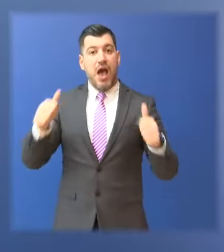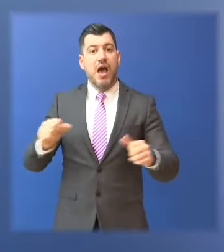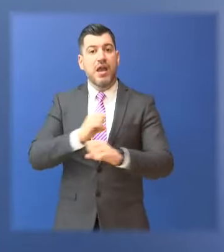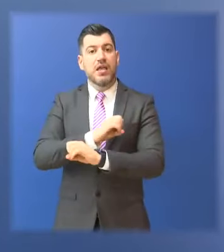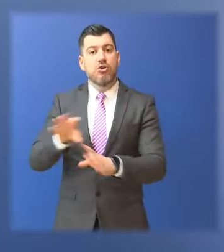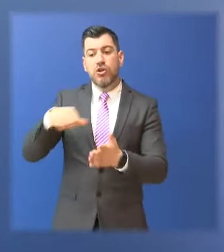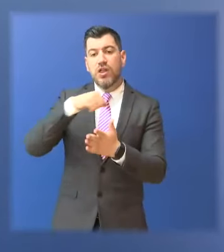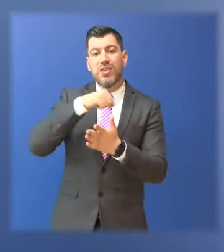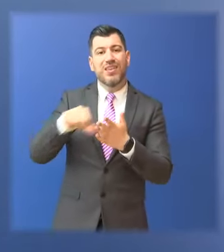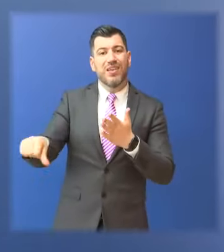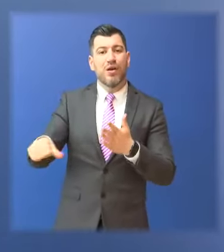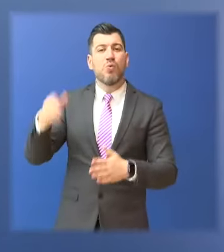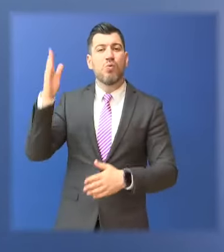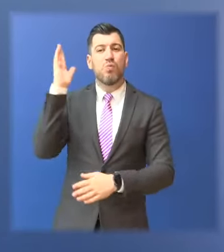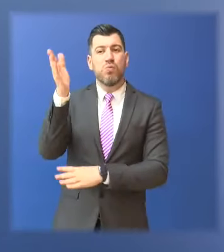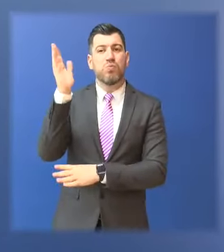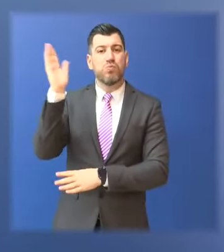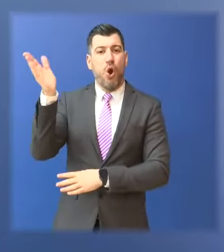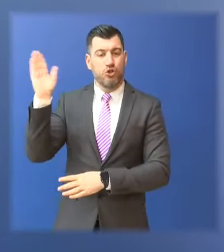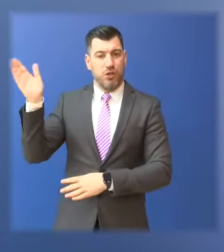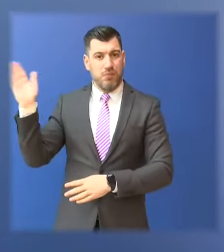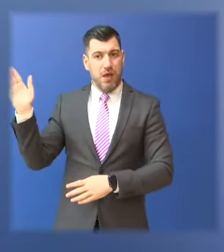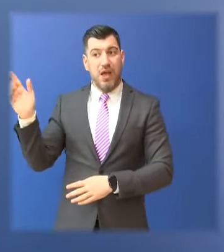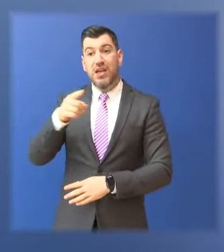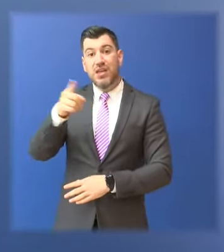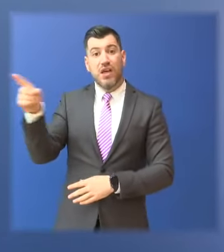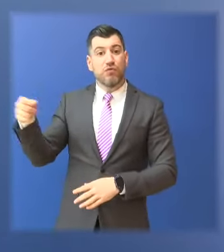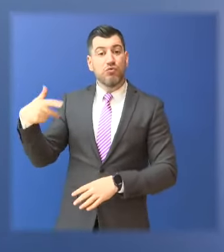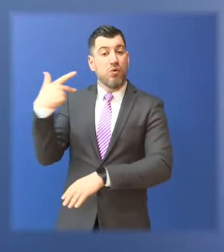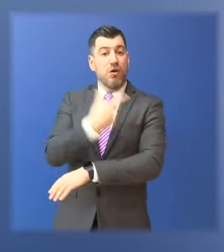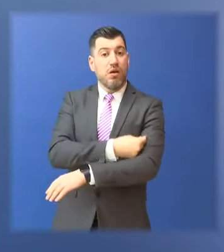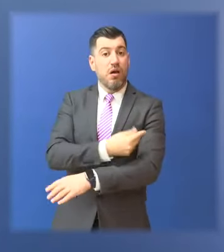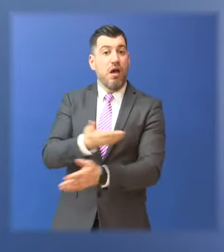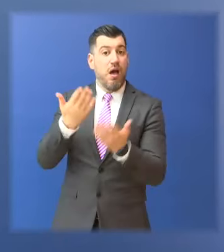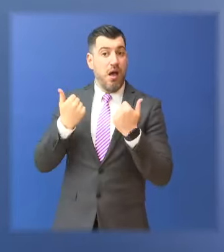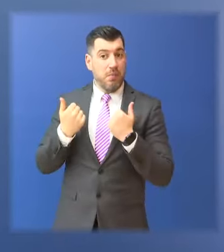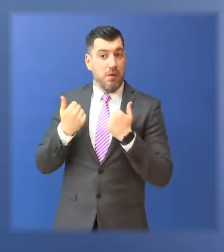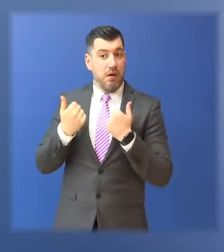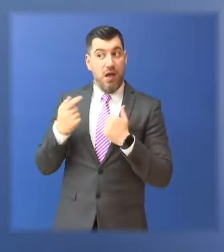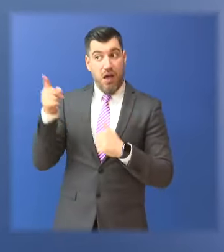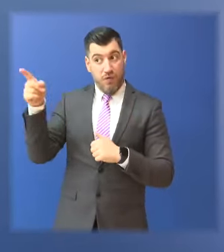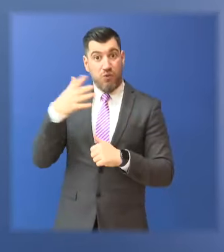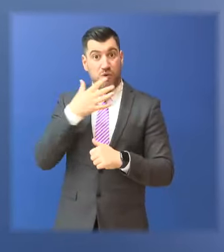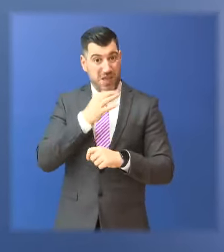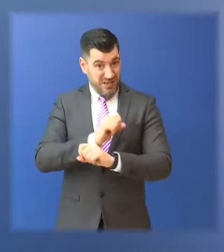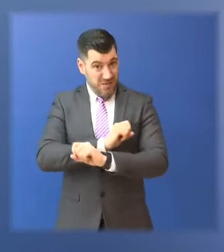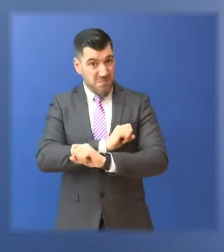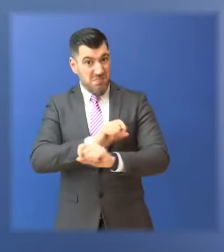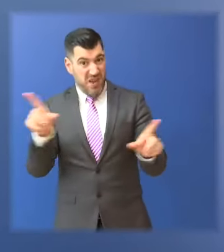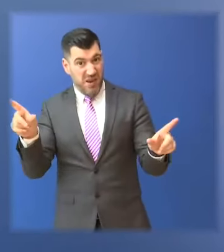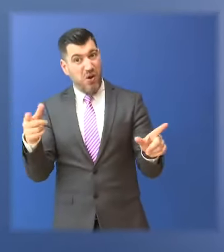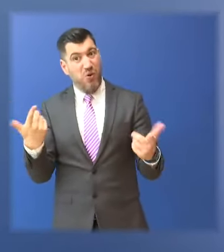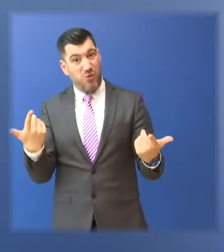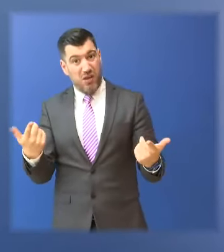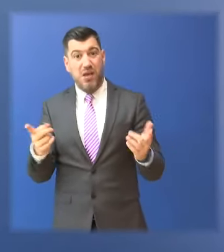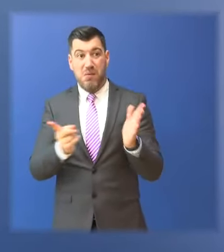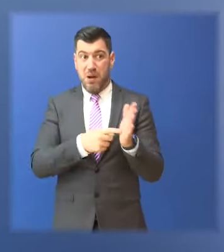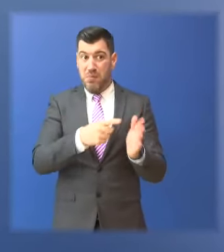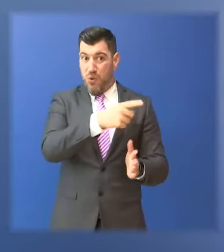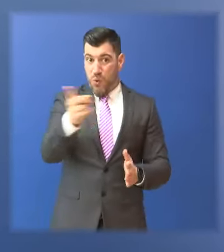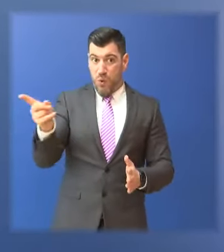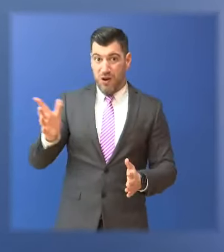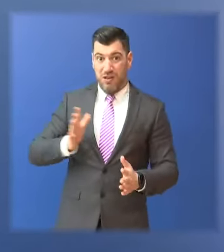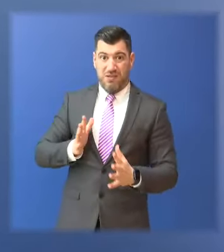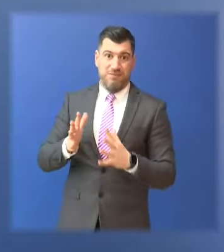είχαν επιβληθεί σε όσους δεν είχαν εμβολιαστεί. Είναι αυτό μήνυμα τήρησης νομιμότητας και εφαρμογής των αποφάσεων της